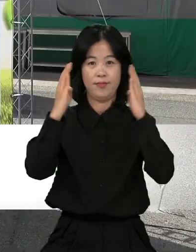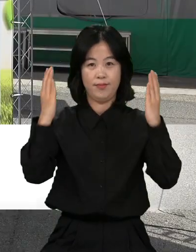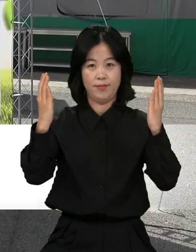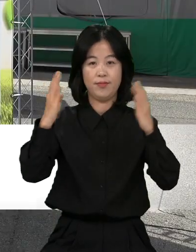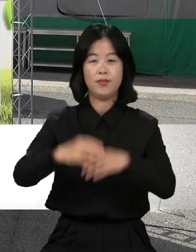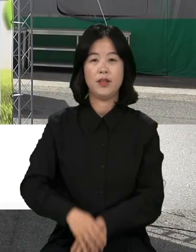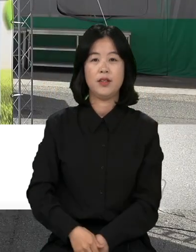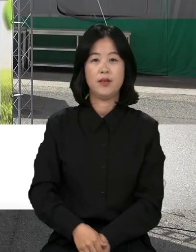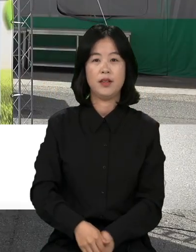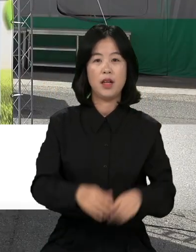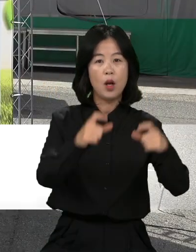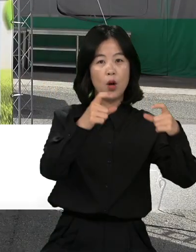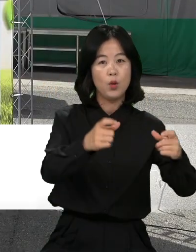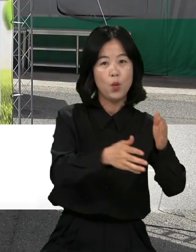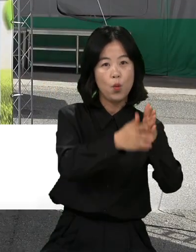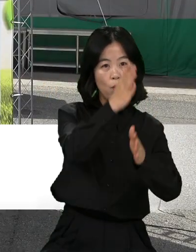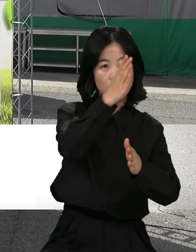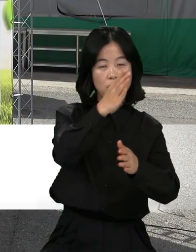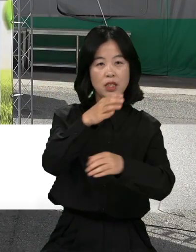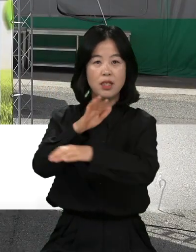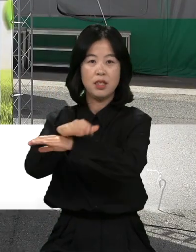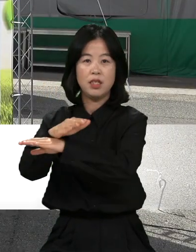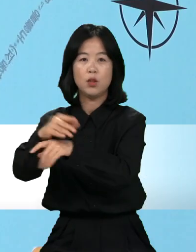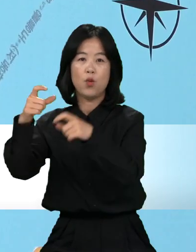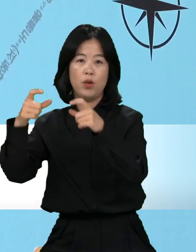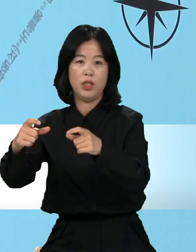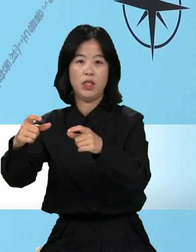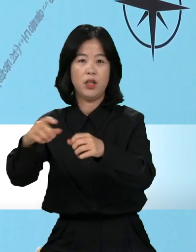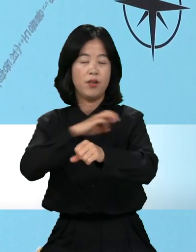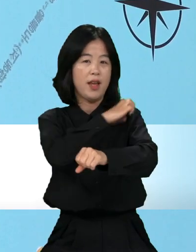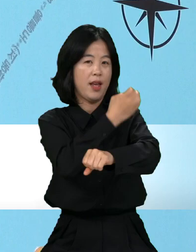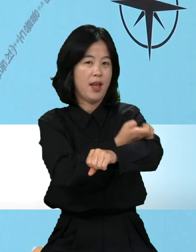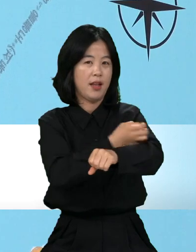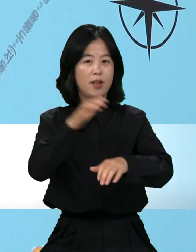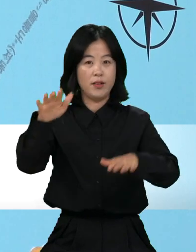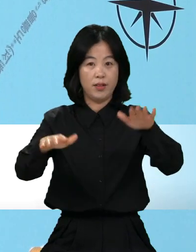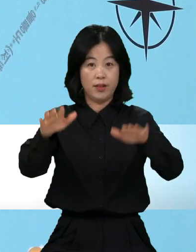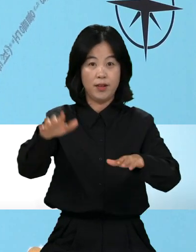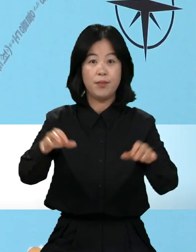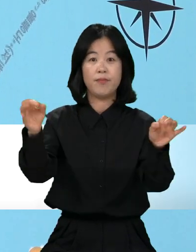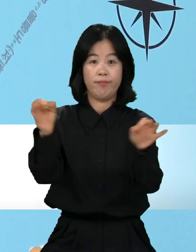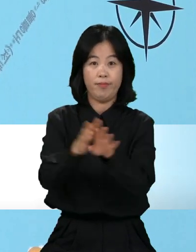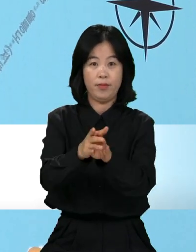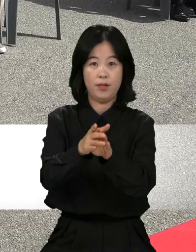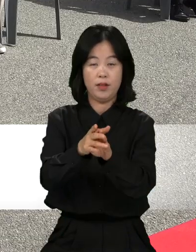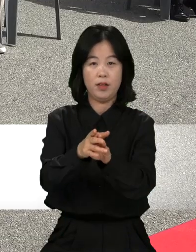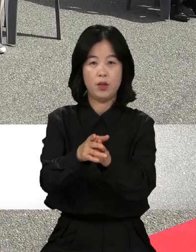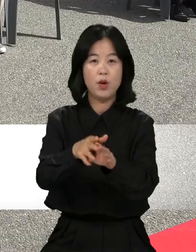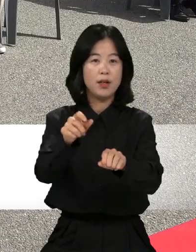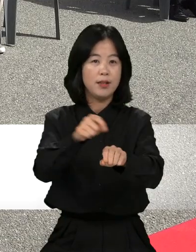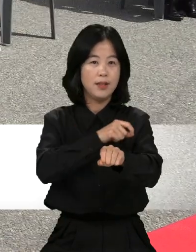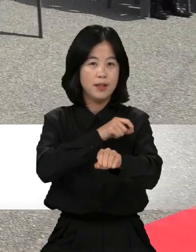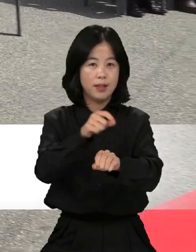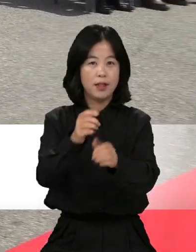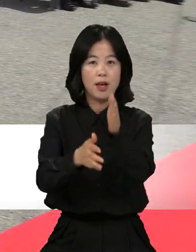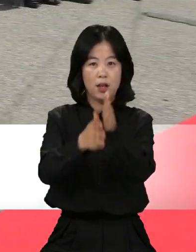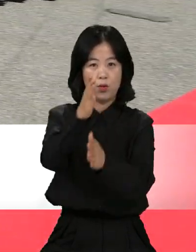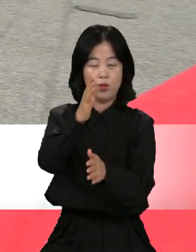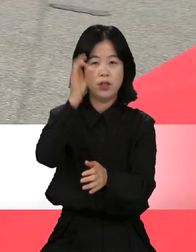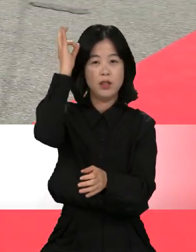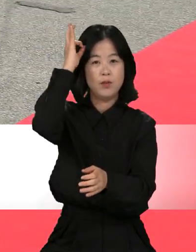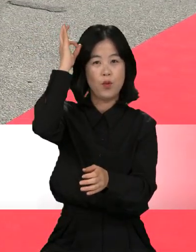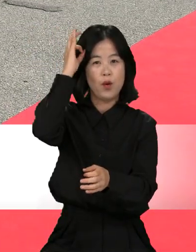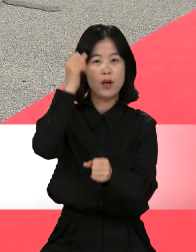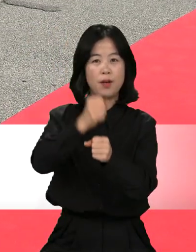마을에 대한 준공식을 개최했습니다. 시는 도심과 농어촌 지역의 에너지 불균형 해소에 꾸준히 노력하고